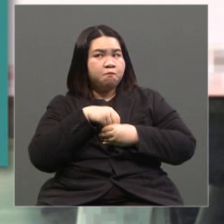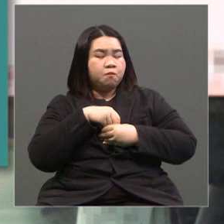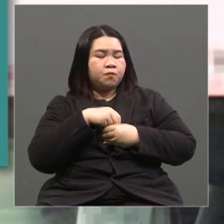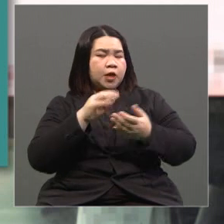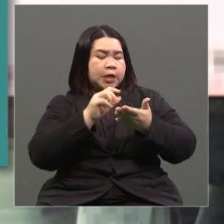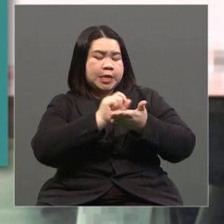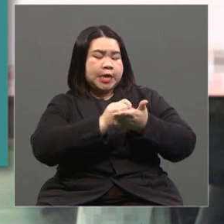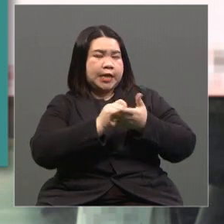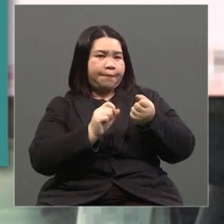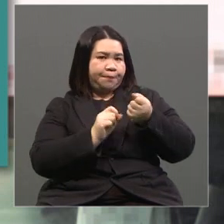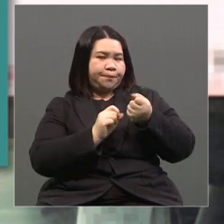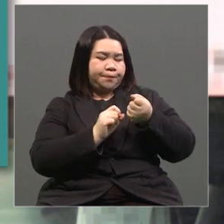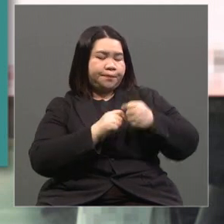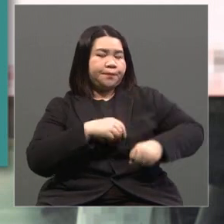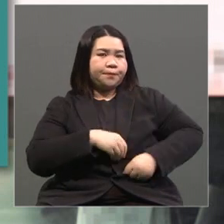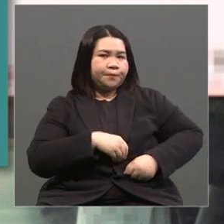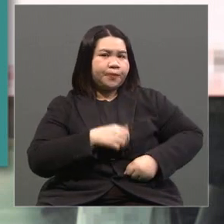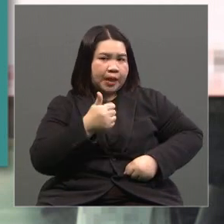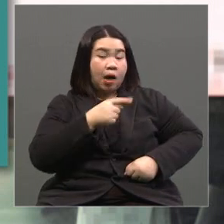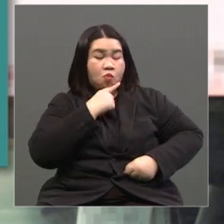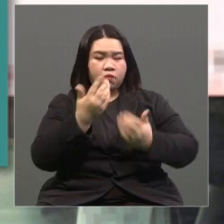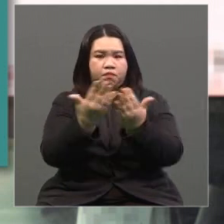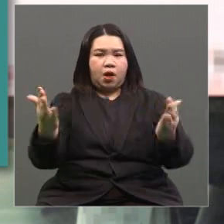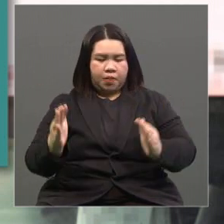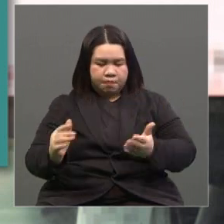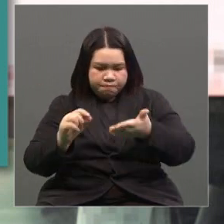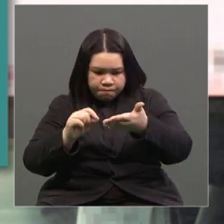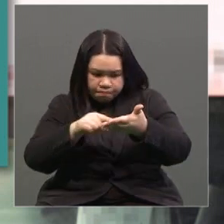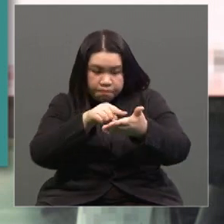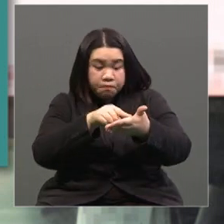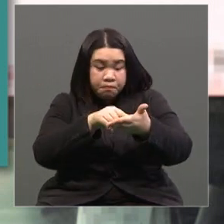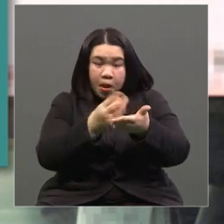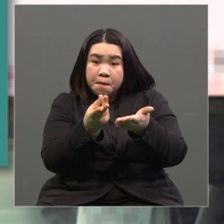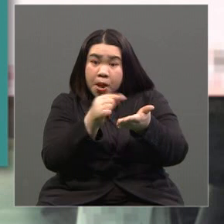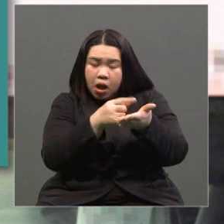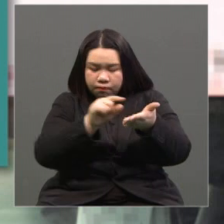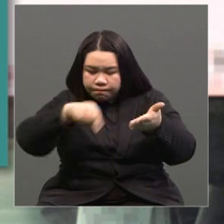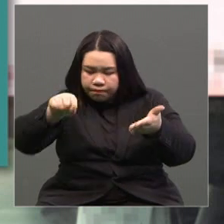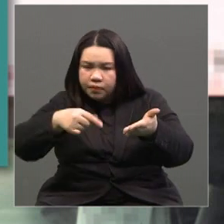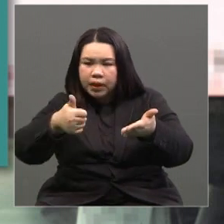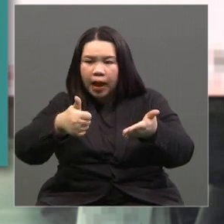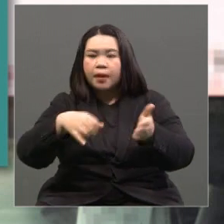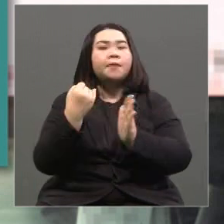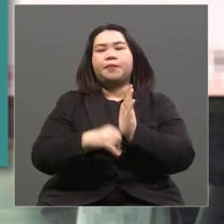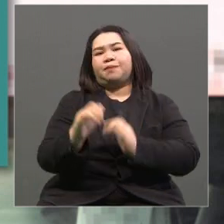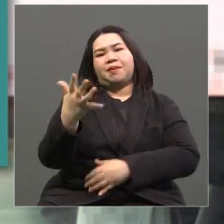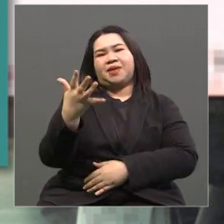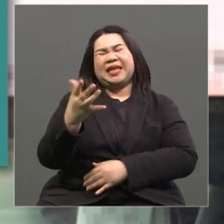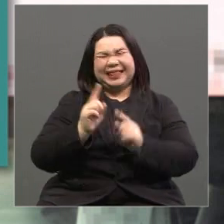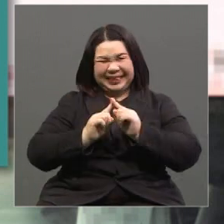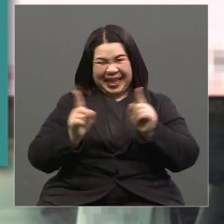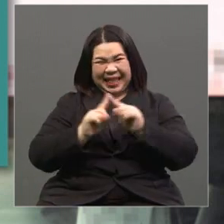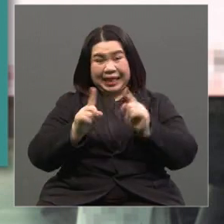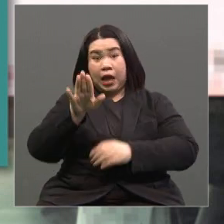ได้เขียนไว้ที่มือของเราเองเข้าไปที่คูหาแล้วก็ไปการ์ดตามที่เราเขียนเอาไว้อันนี้ต้องบอกก่อนว่าไม่ผิดกฎหมายแต่